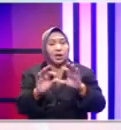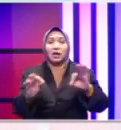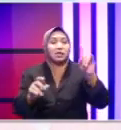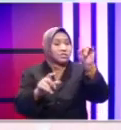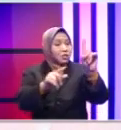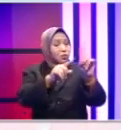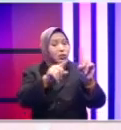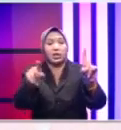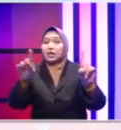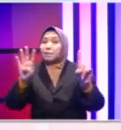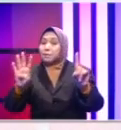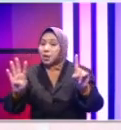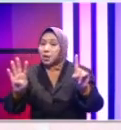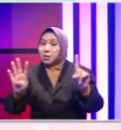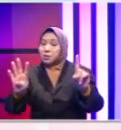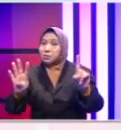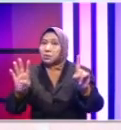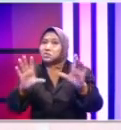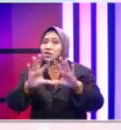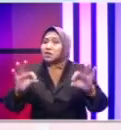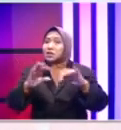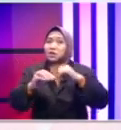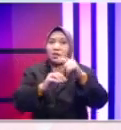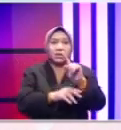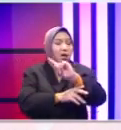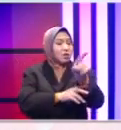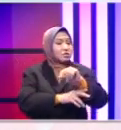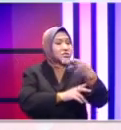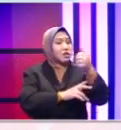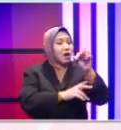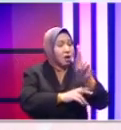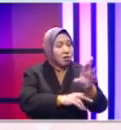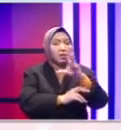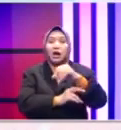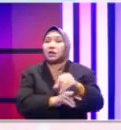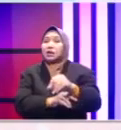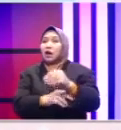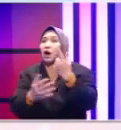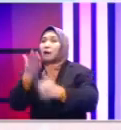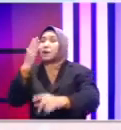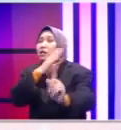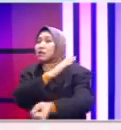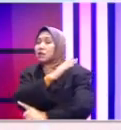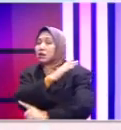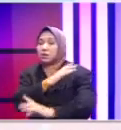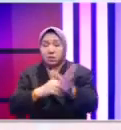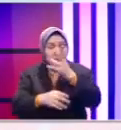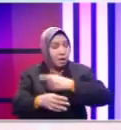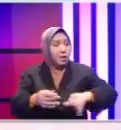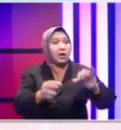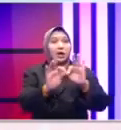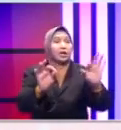1 hingga ayat 4 ya berbicara tentang zihar dan kafaroh nya sementara ayat ke-5 dan ke-6